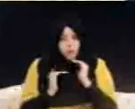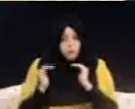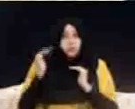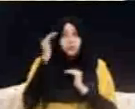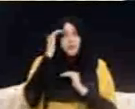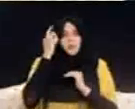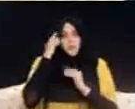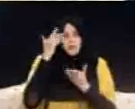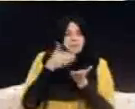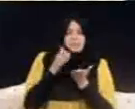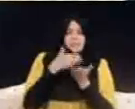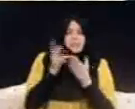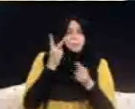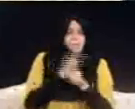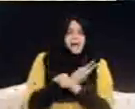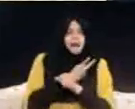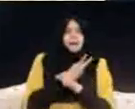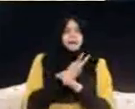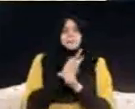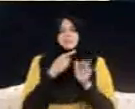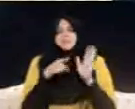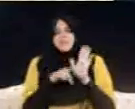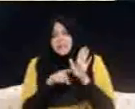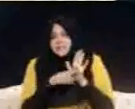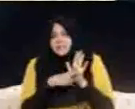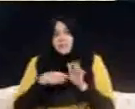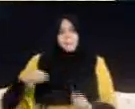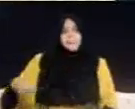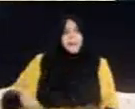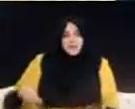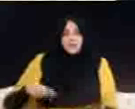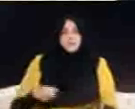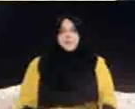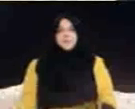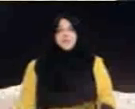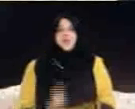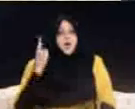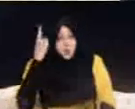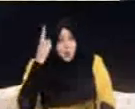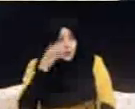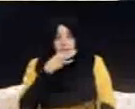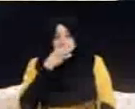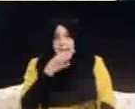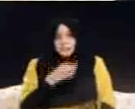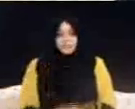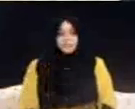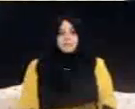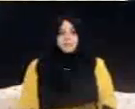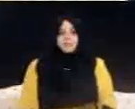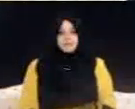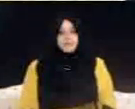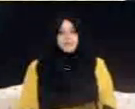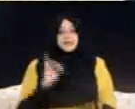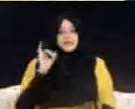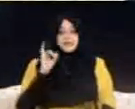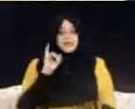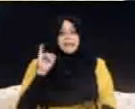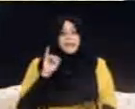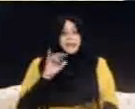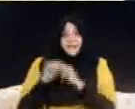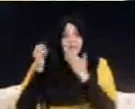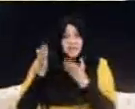والمعاصي والركون إليها، وذم الله تبارك وتعالى صاحب هذه الحال